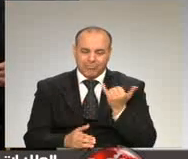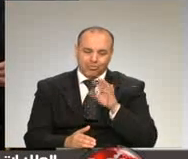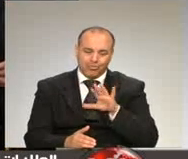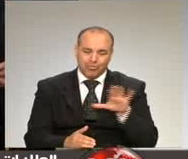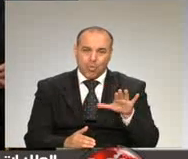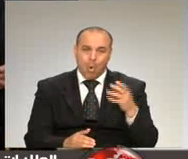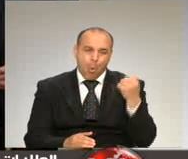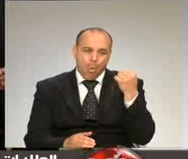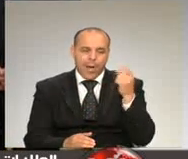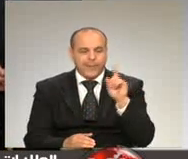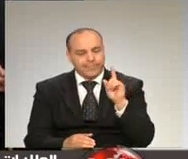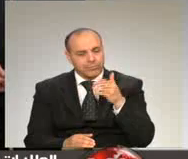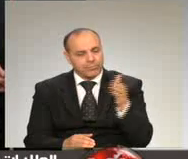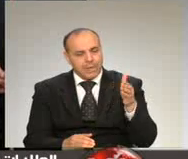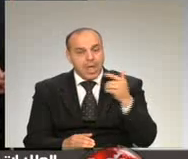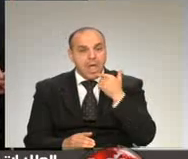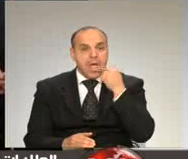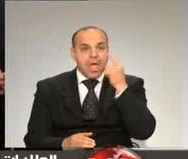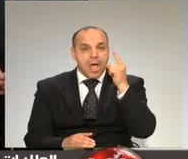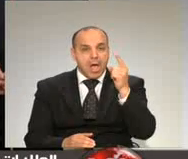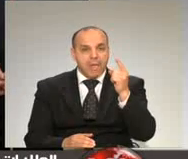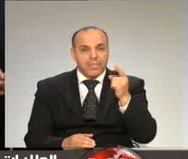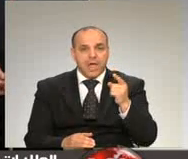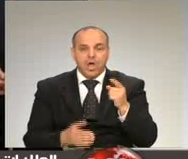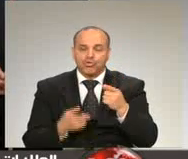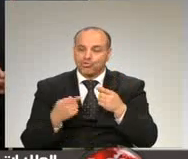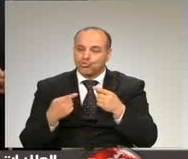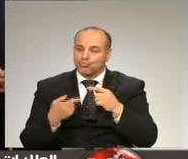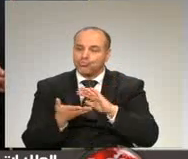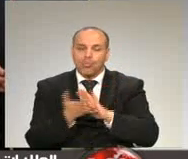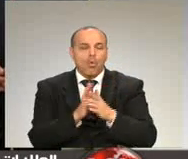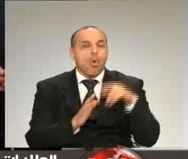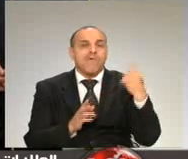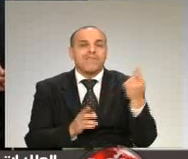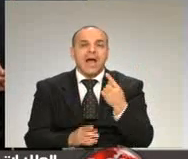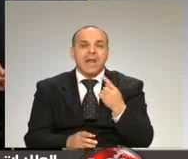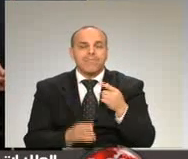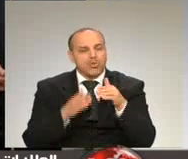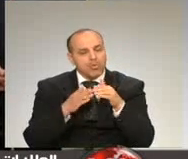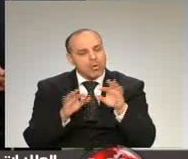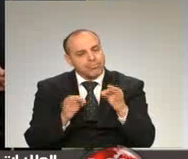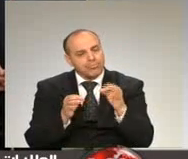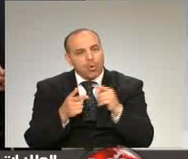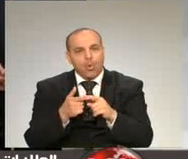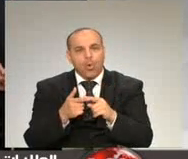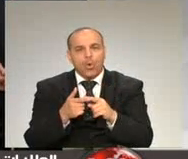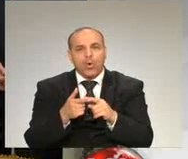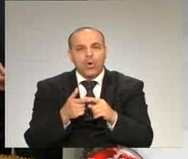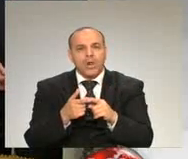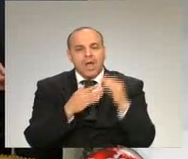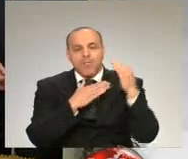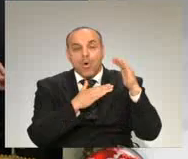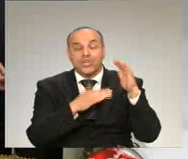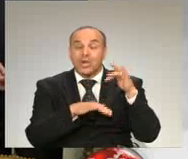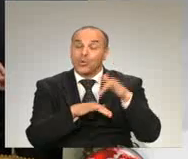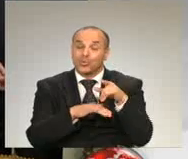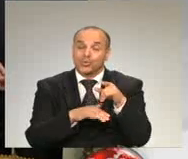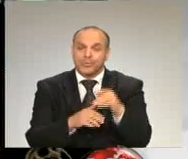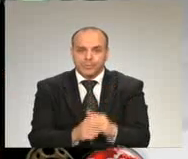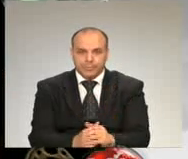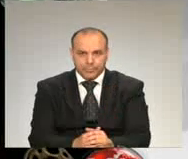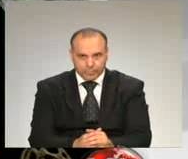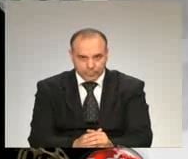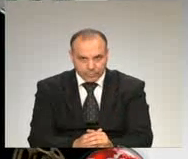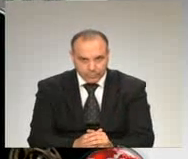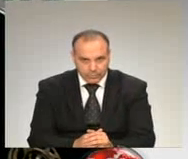واستخدام القوة، مضيفا أنه على المجتمعات أن تتيح بديلا إيجابيا لجاليات المهاجرين.